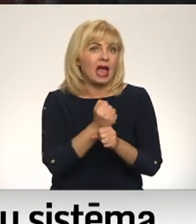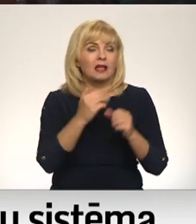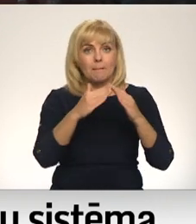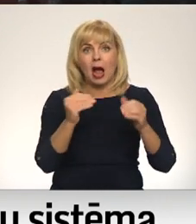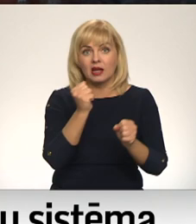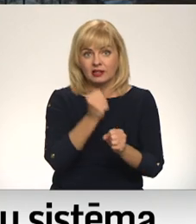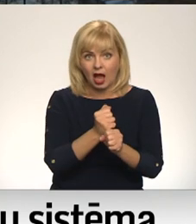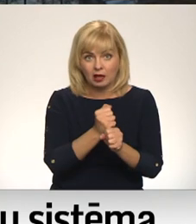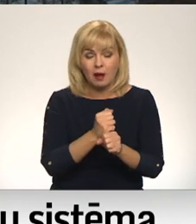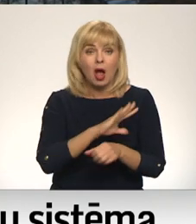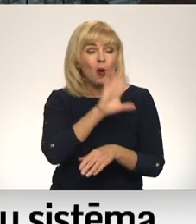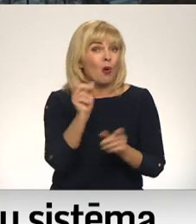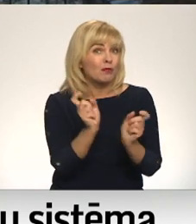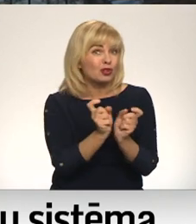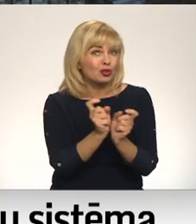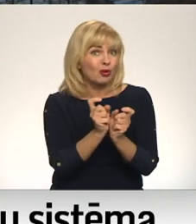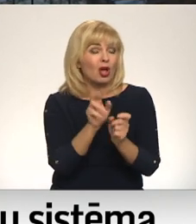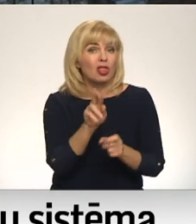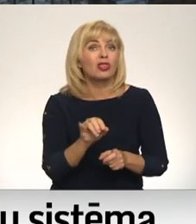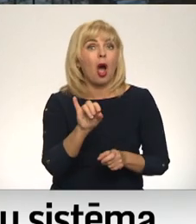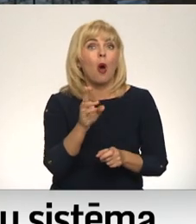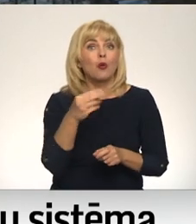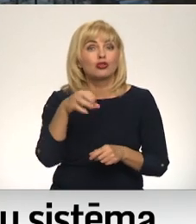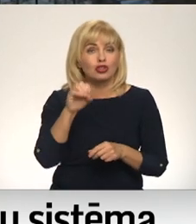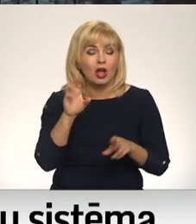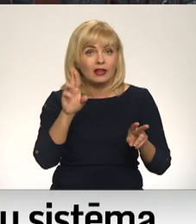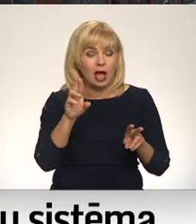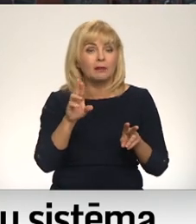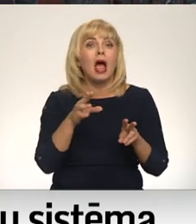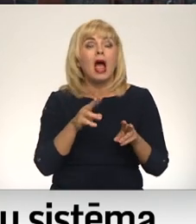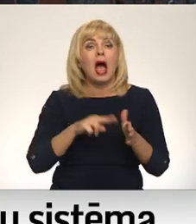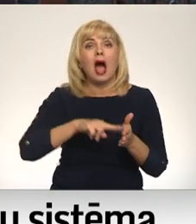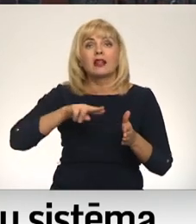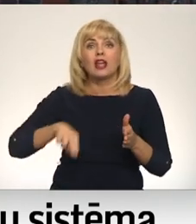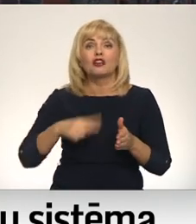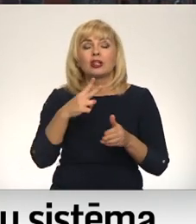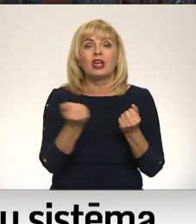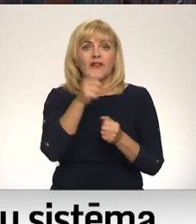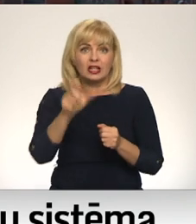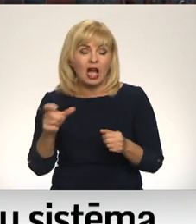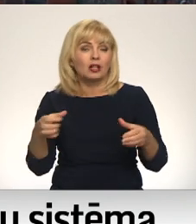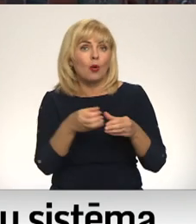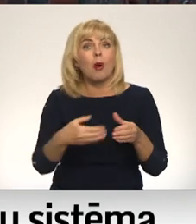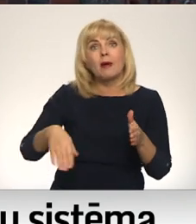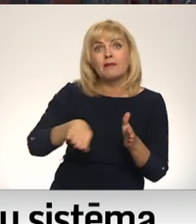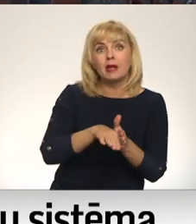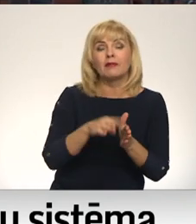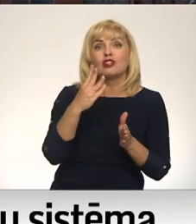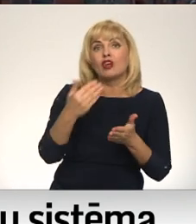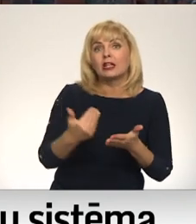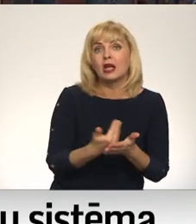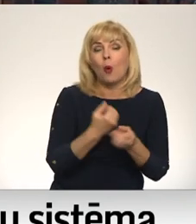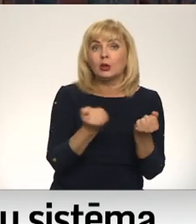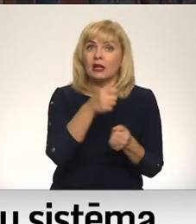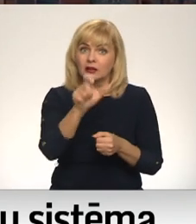dēļ. Kopš skandāla Naukšēnos darbu iestādē uzteikuši 2 darbinieki, bet komandai pievienojušies 4 jauni